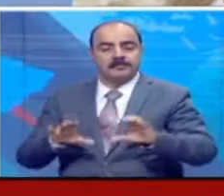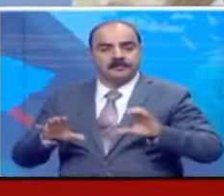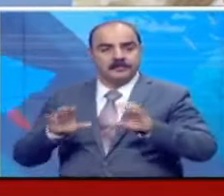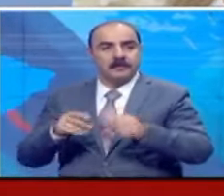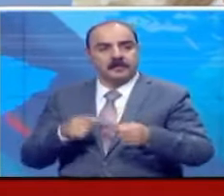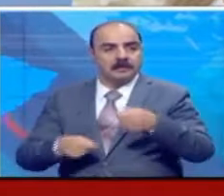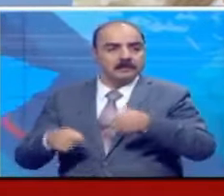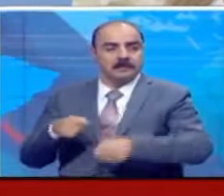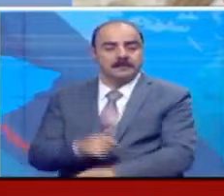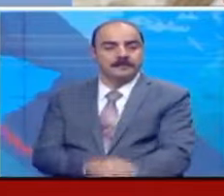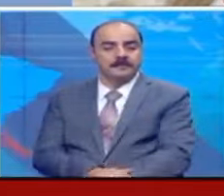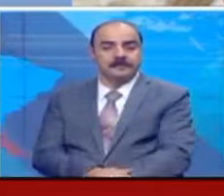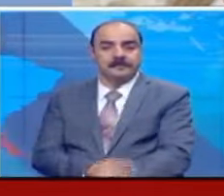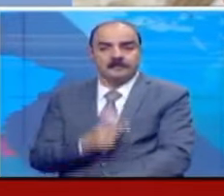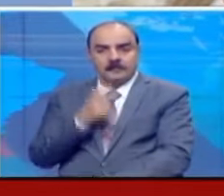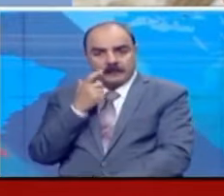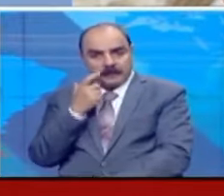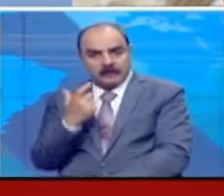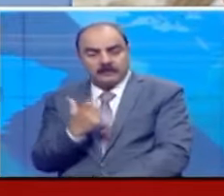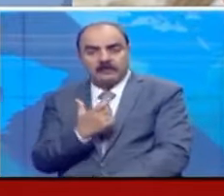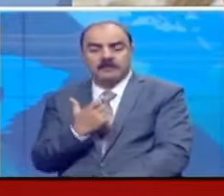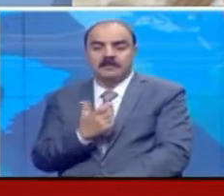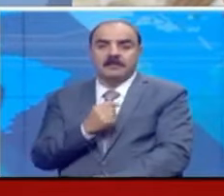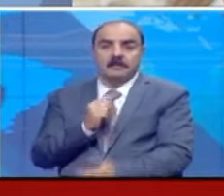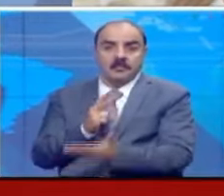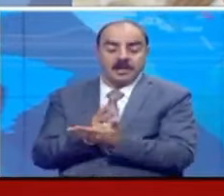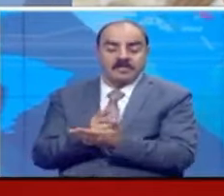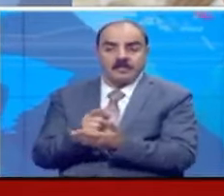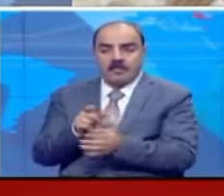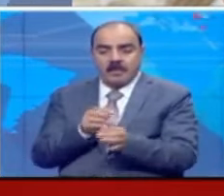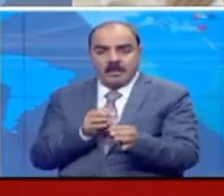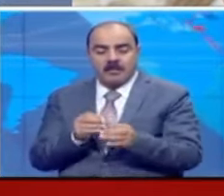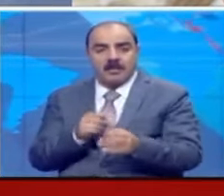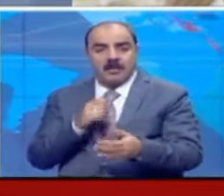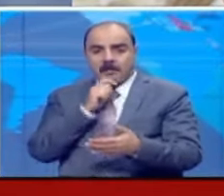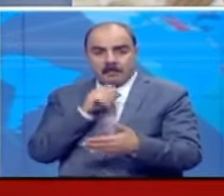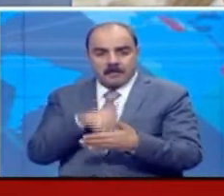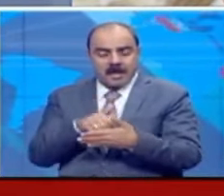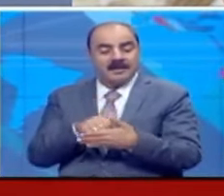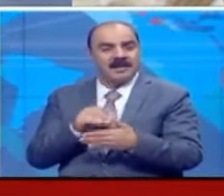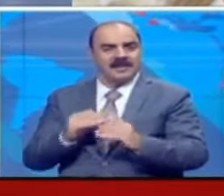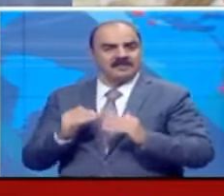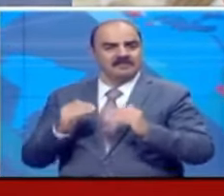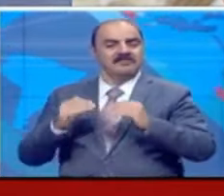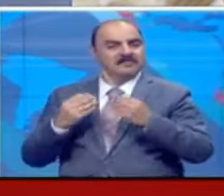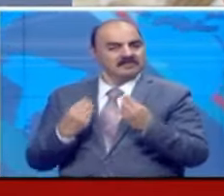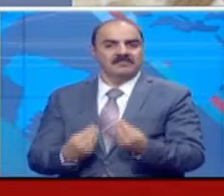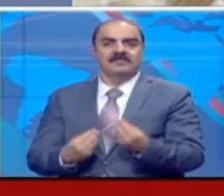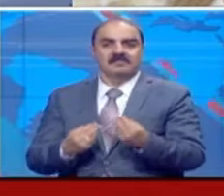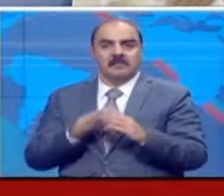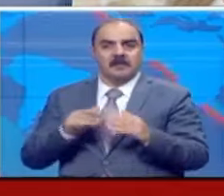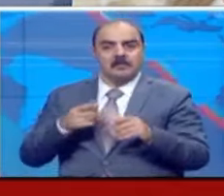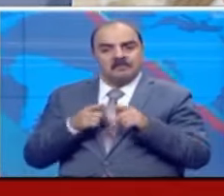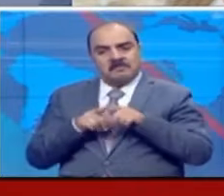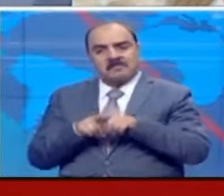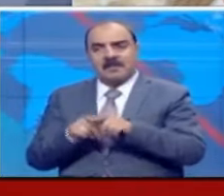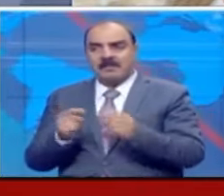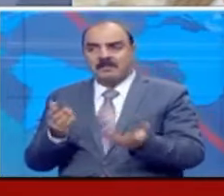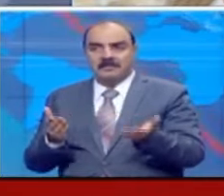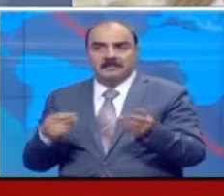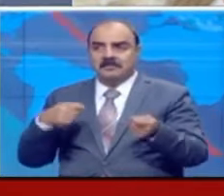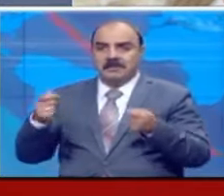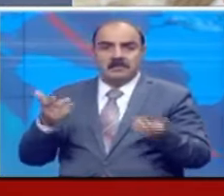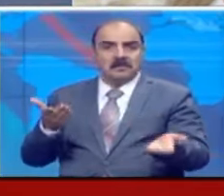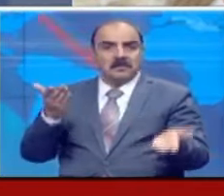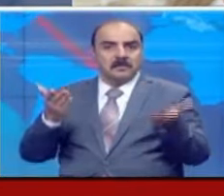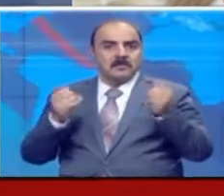الوقت يعني مراعاة لأن تكون رواتب المواطنين ومعاشات المواطنين المصريين تتناسب مع الأسعار